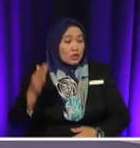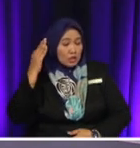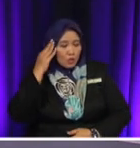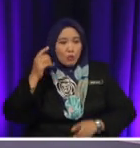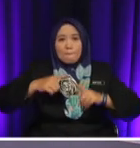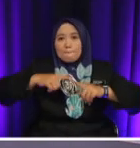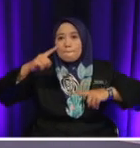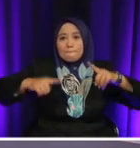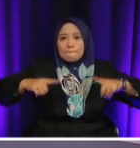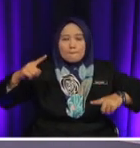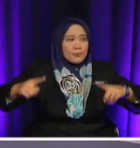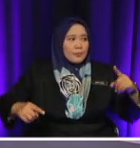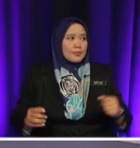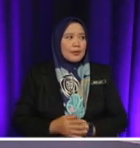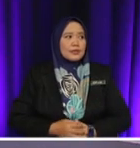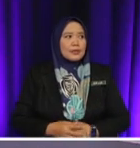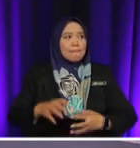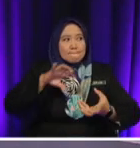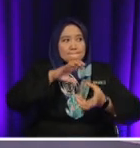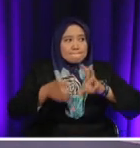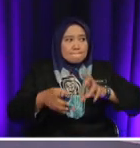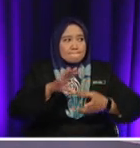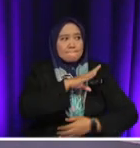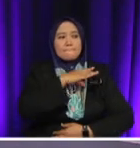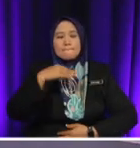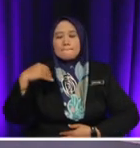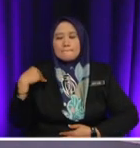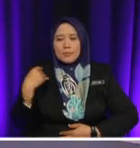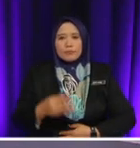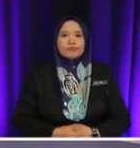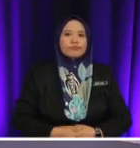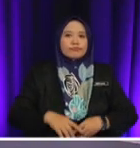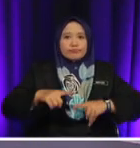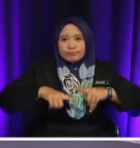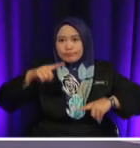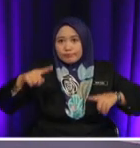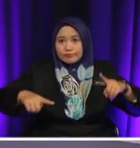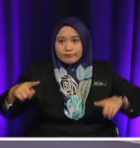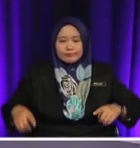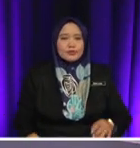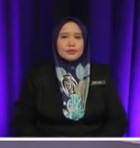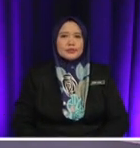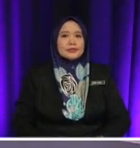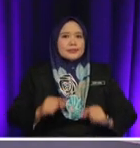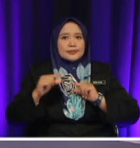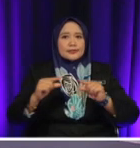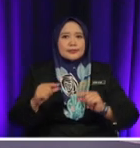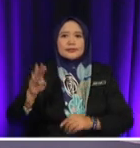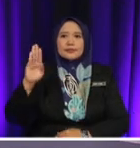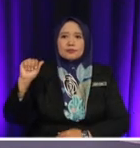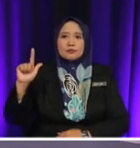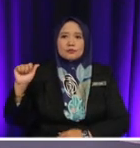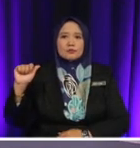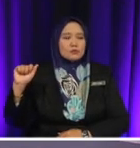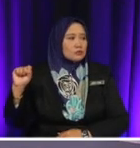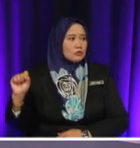lakaran kalau ada apa label dibuat denganemp di situ kita pastikan